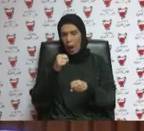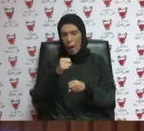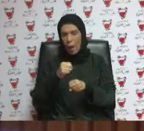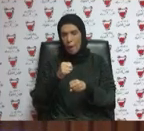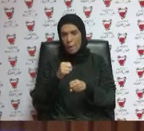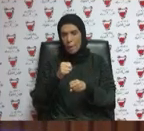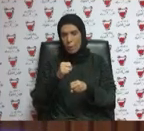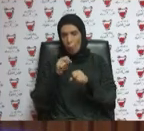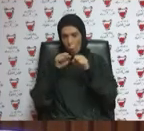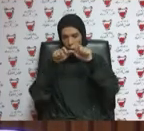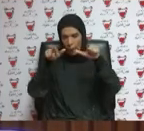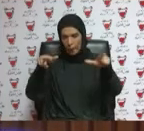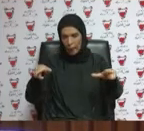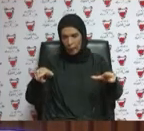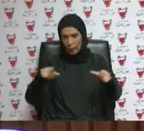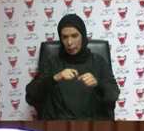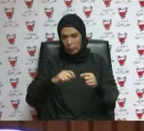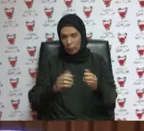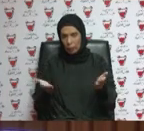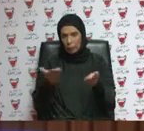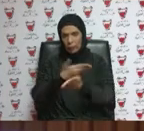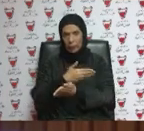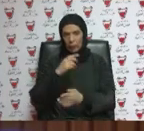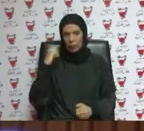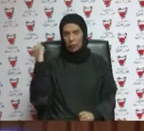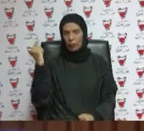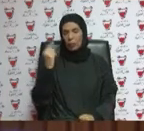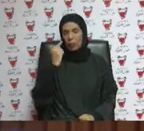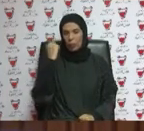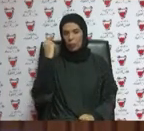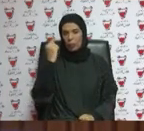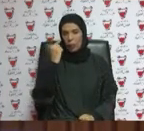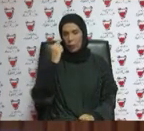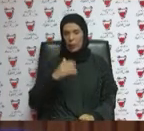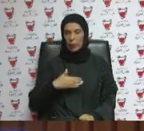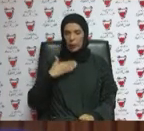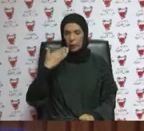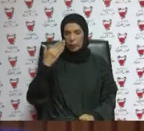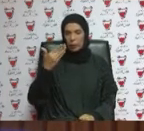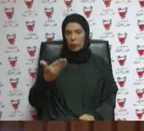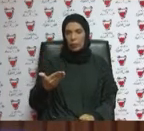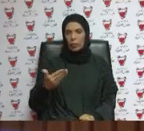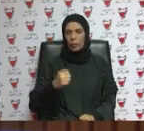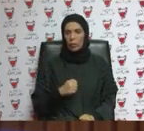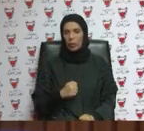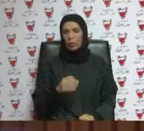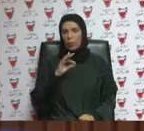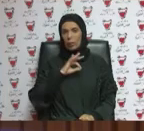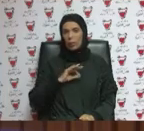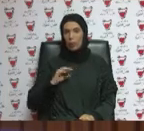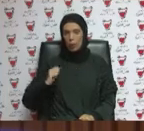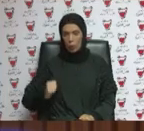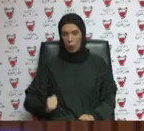حاذقة تجاه الاتفاقيات الدولية، وأن نوجهها مستقبلا لصالح